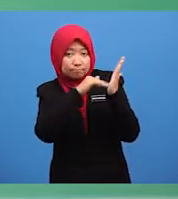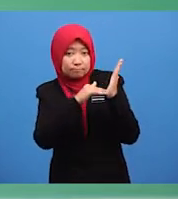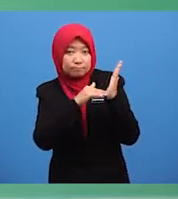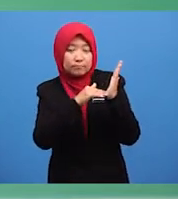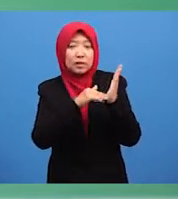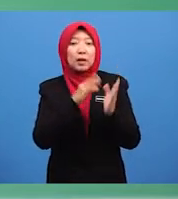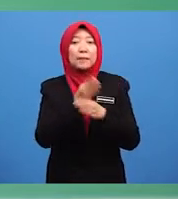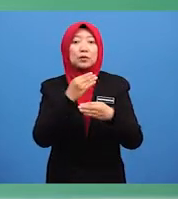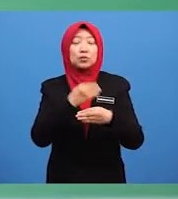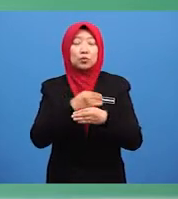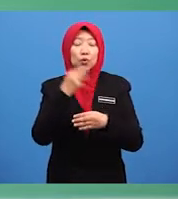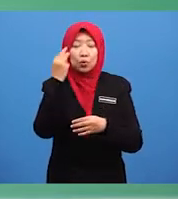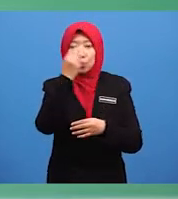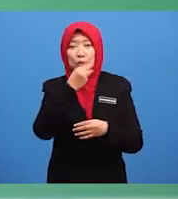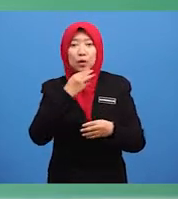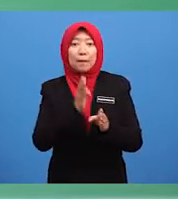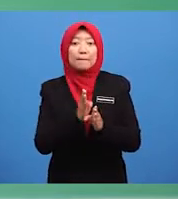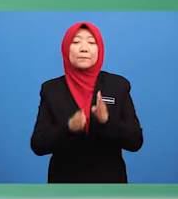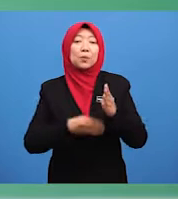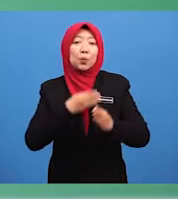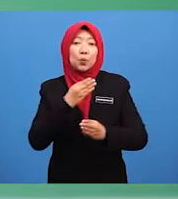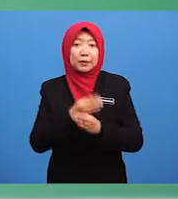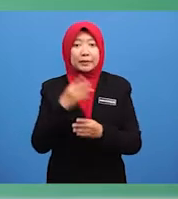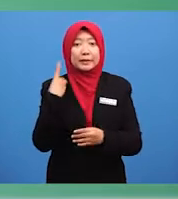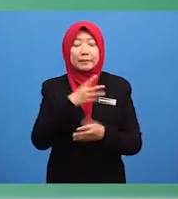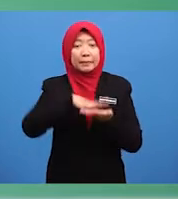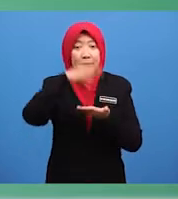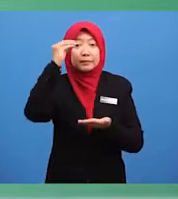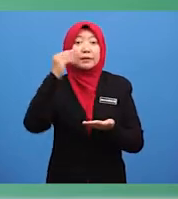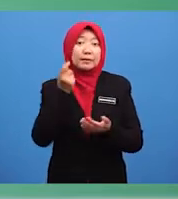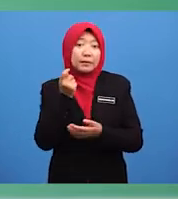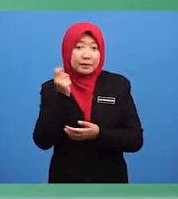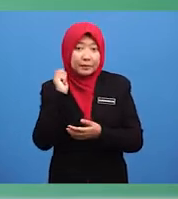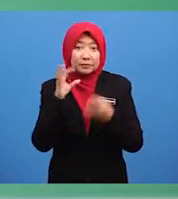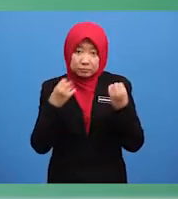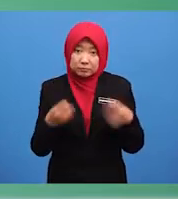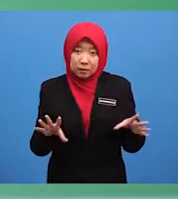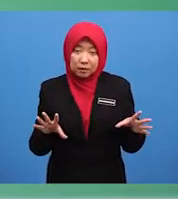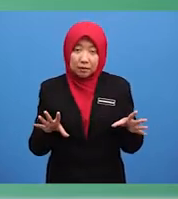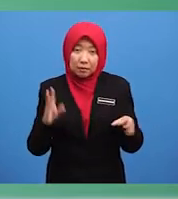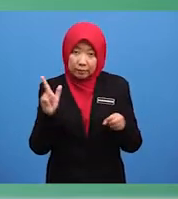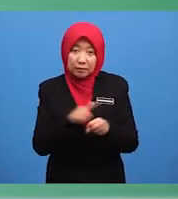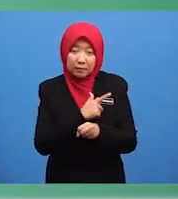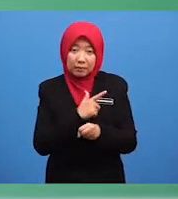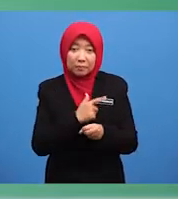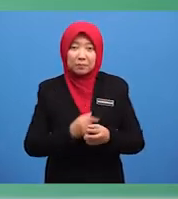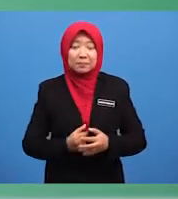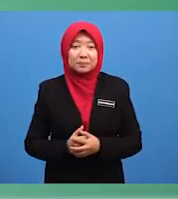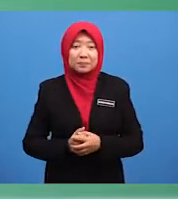muka bumi yang telah kita pelajari? Sudahkah murid-murid melengkapkan rajah